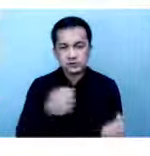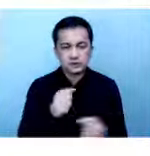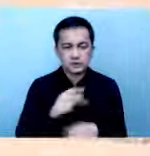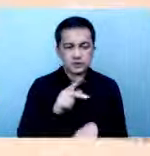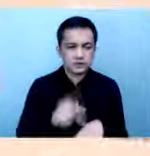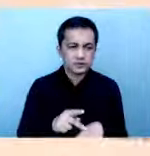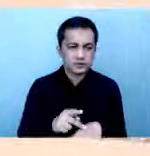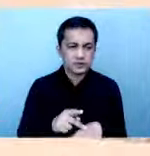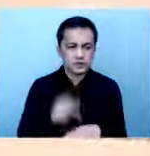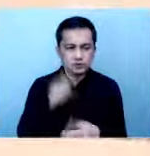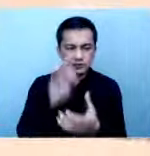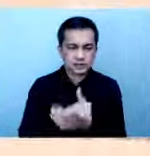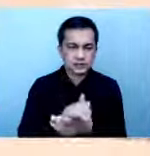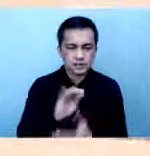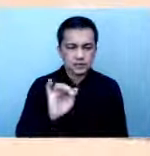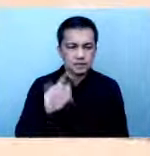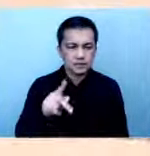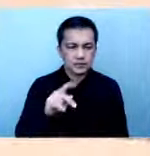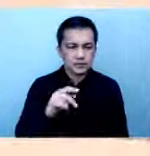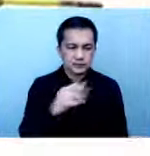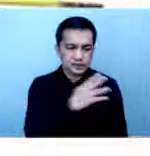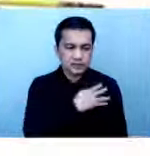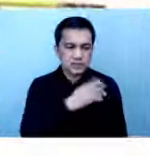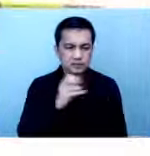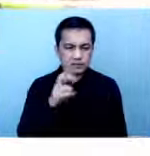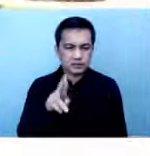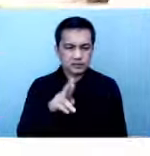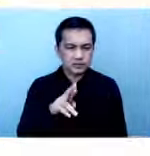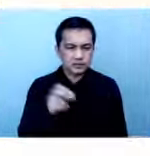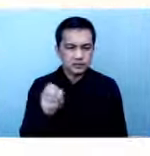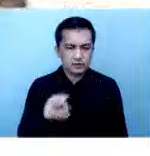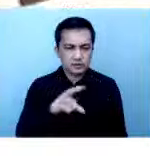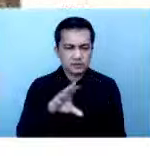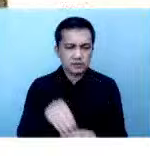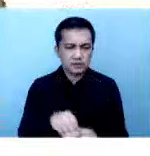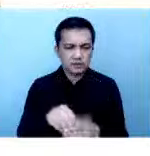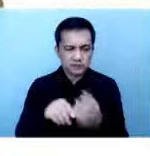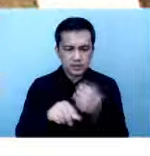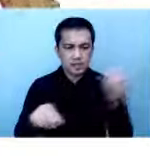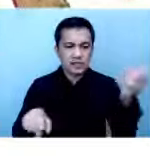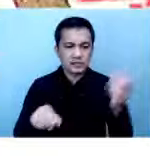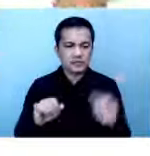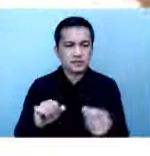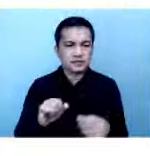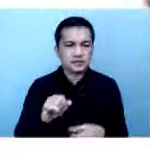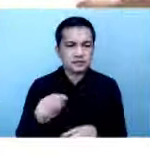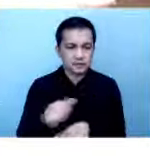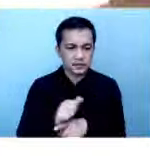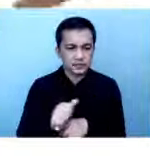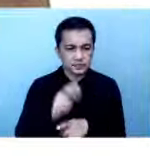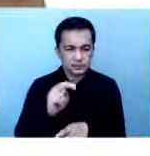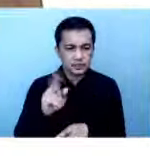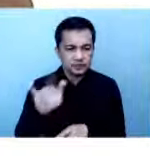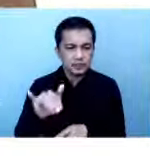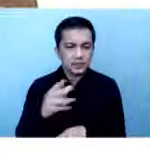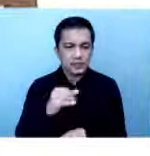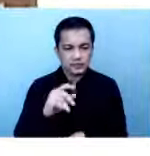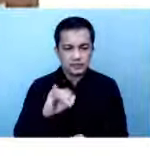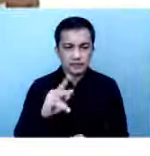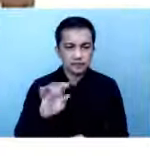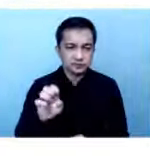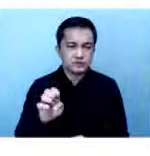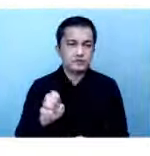General Browner, kaya pinag-utos niyang isama ng arnis sa training ng mga taga-Navy at Air Force. Nagbabalita mula sa